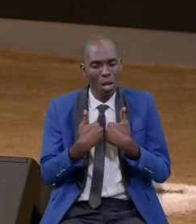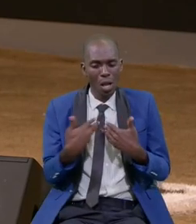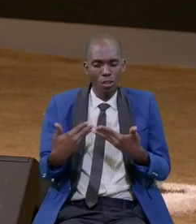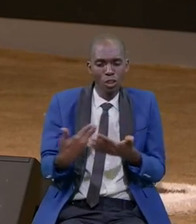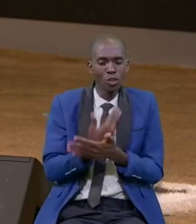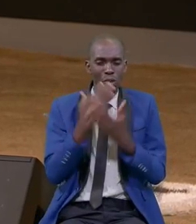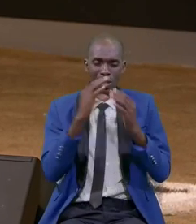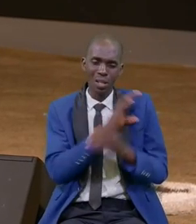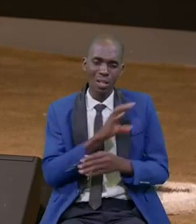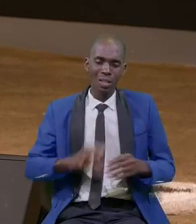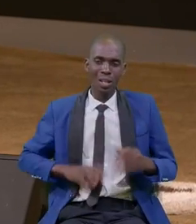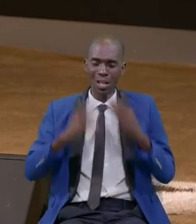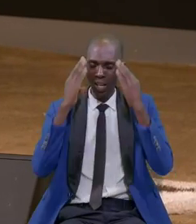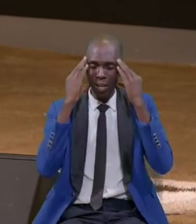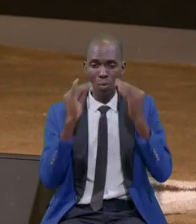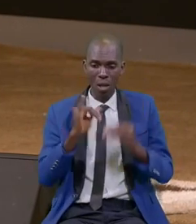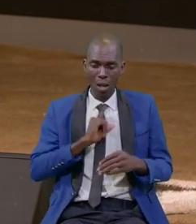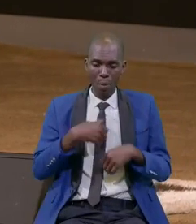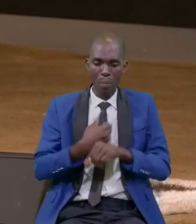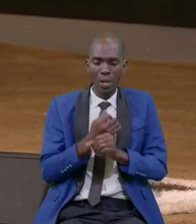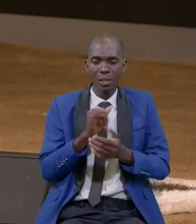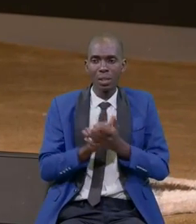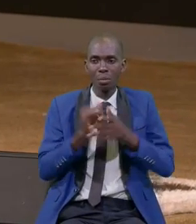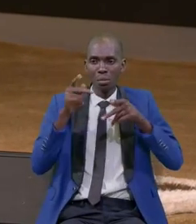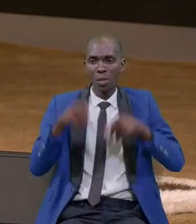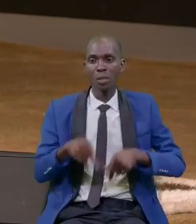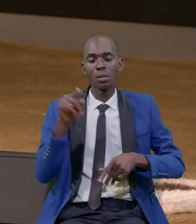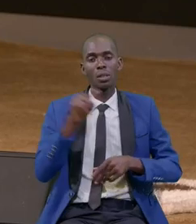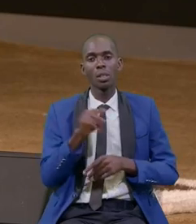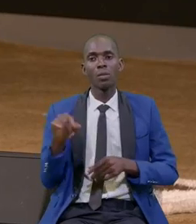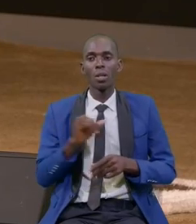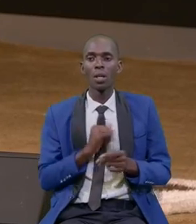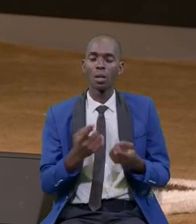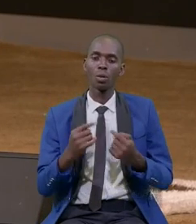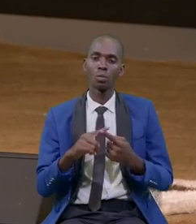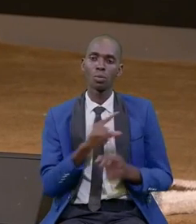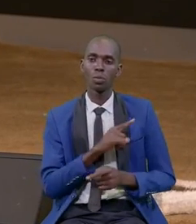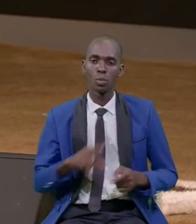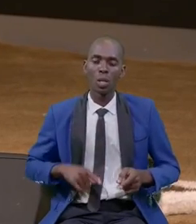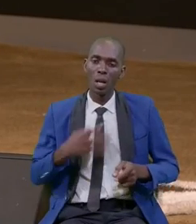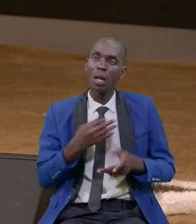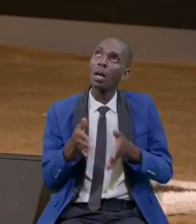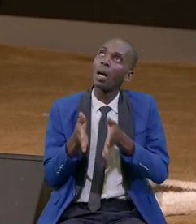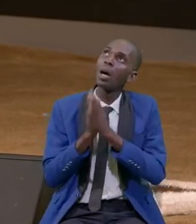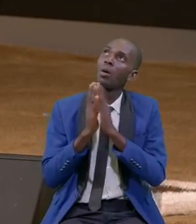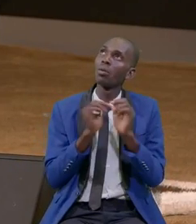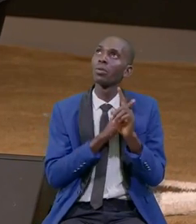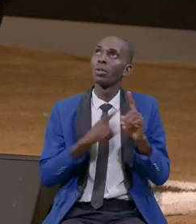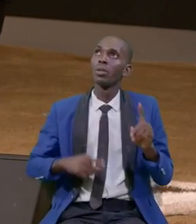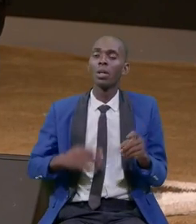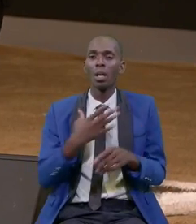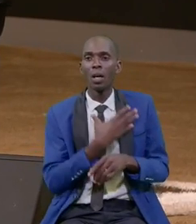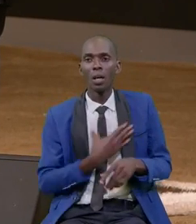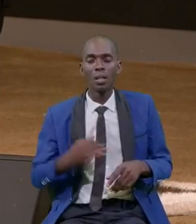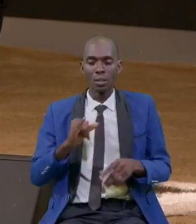nouvelle naissance, je personnalise cela. Donc je viens au Seigneur et je demande au Seigneur de